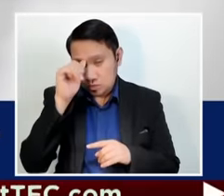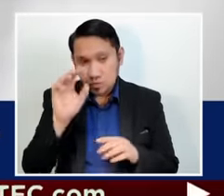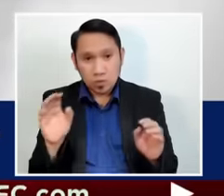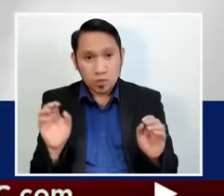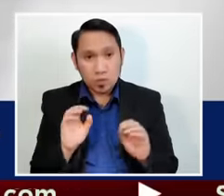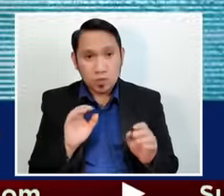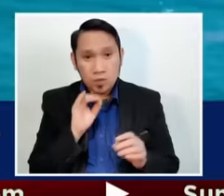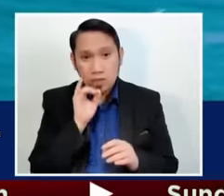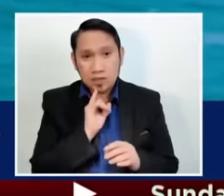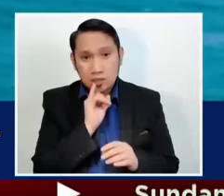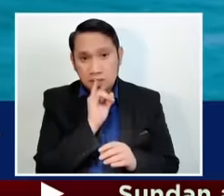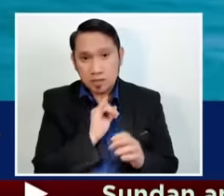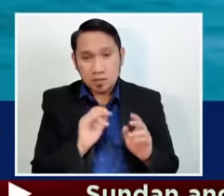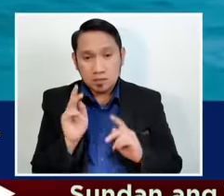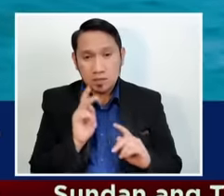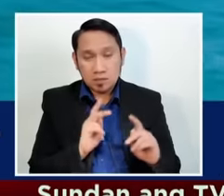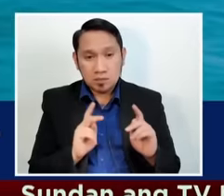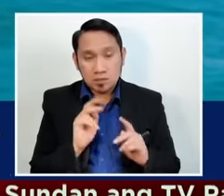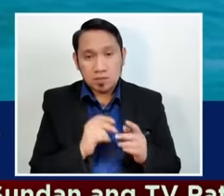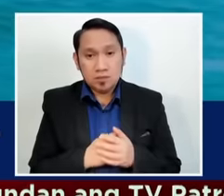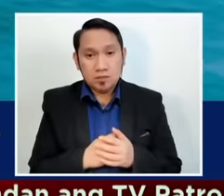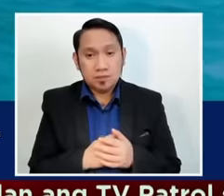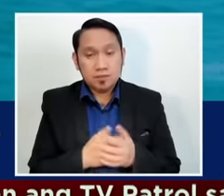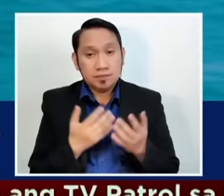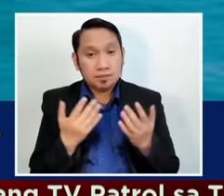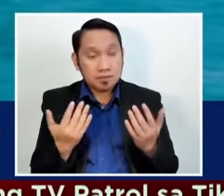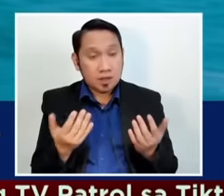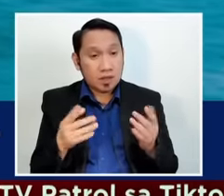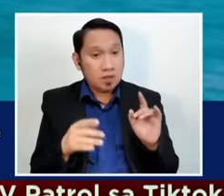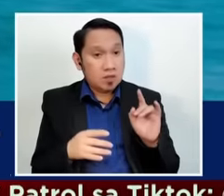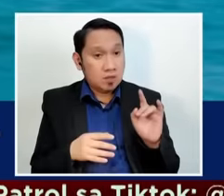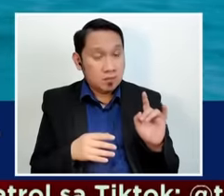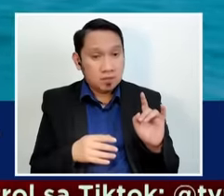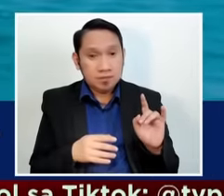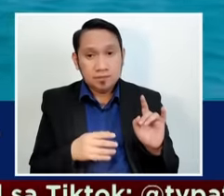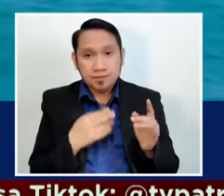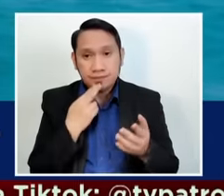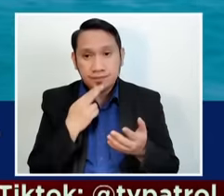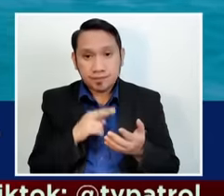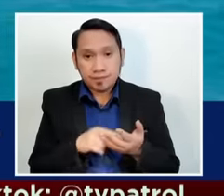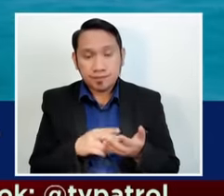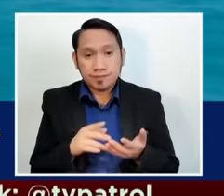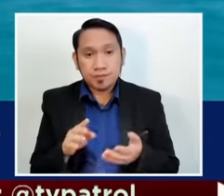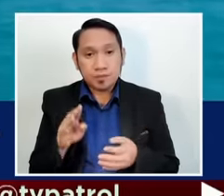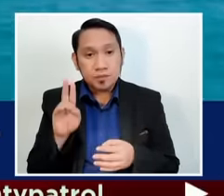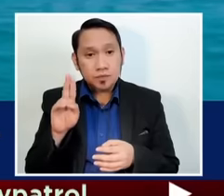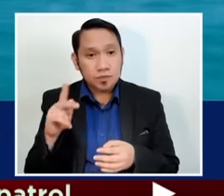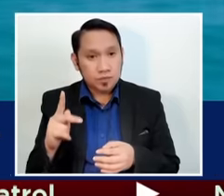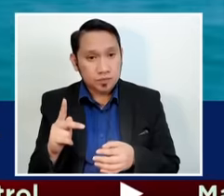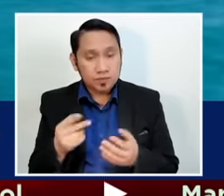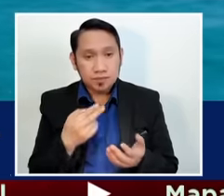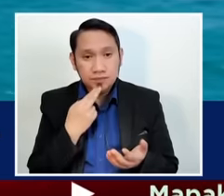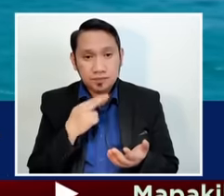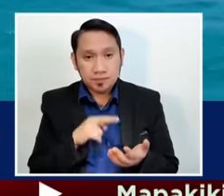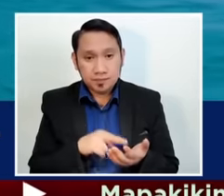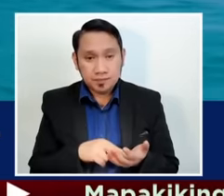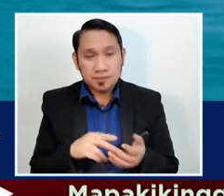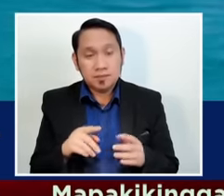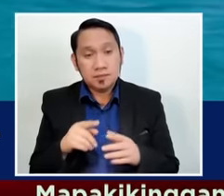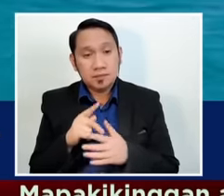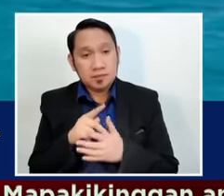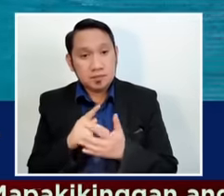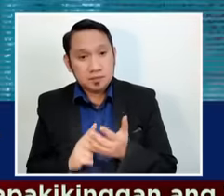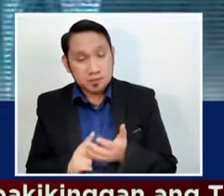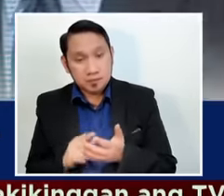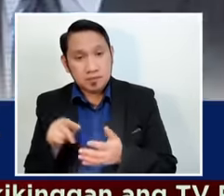Israeli nationals. Lumalabas naman sa ilang media report na British registered ang barko pero part owner ang isang